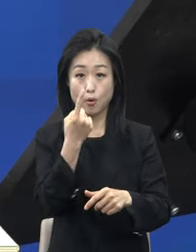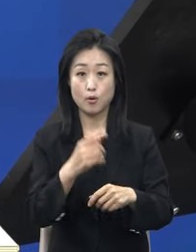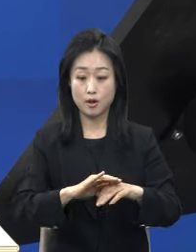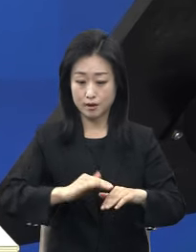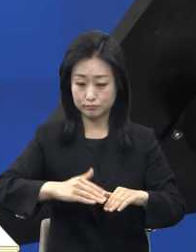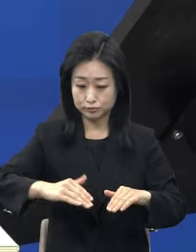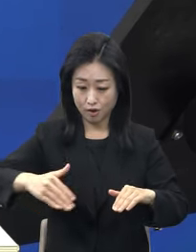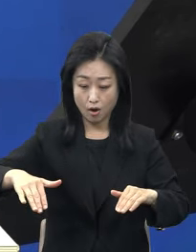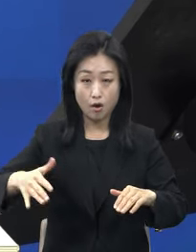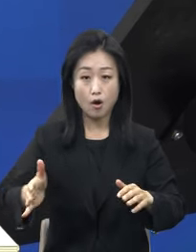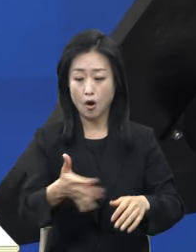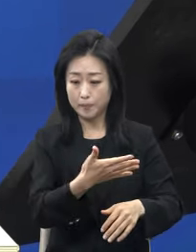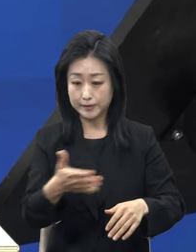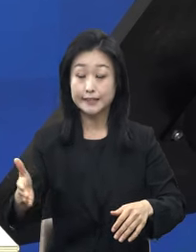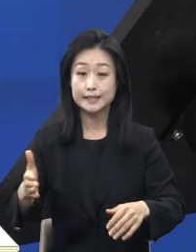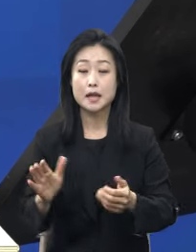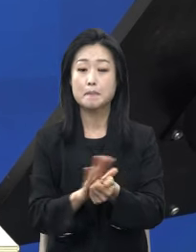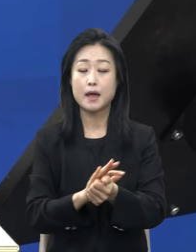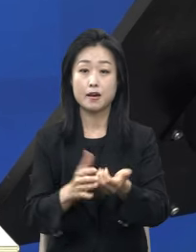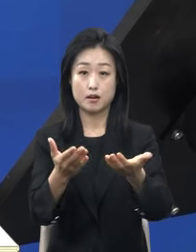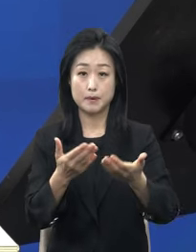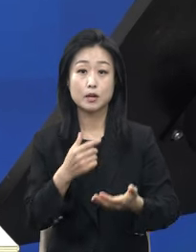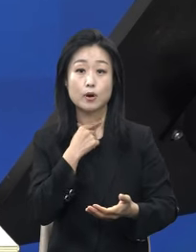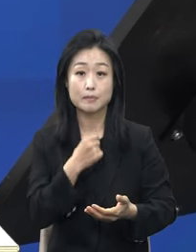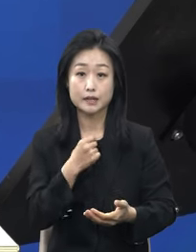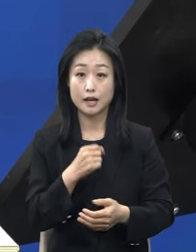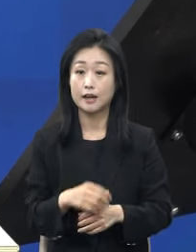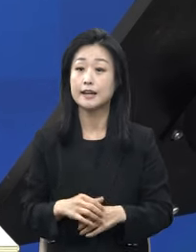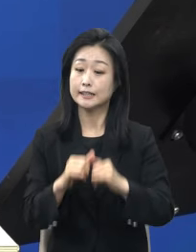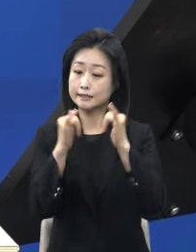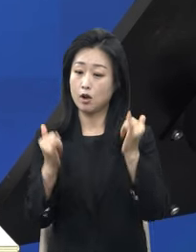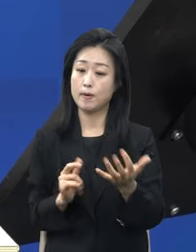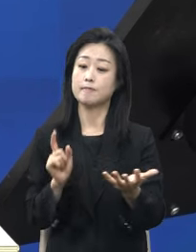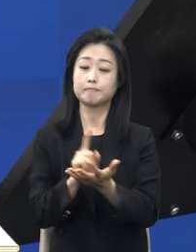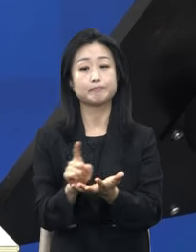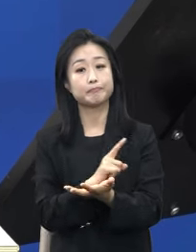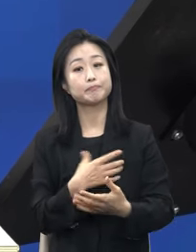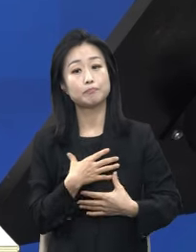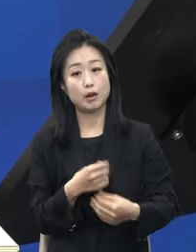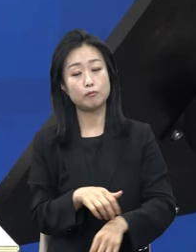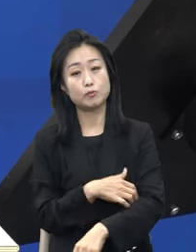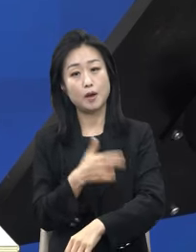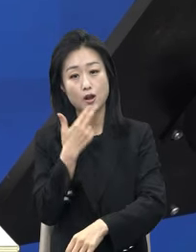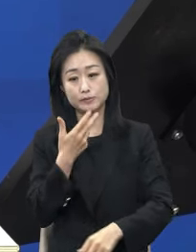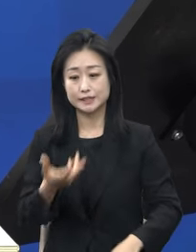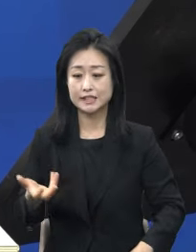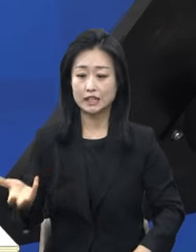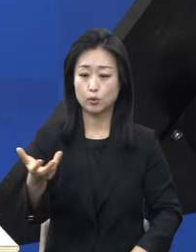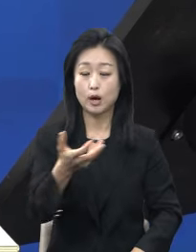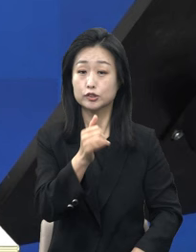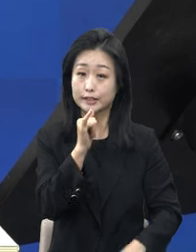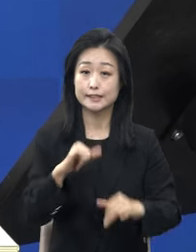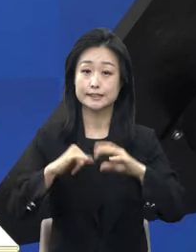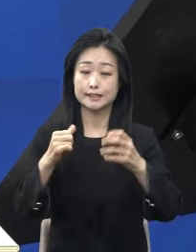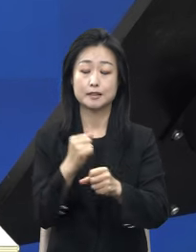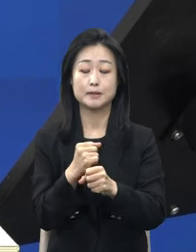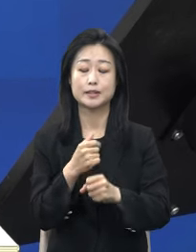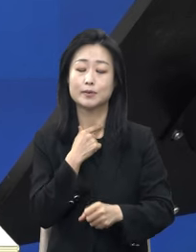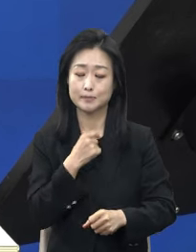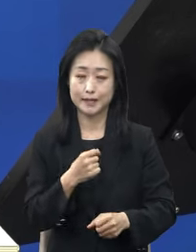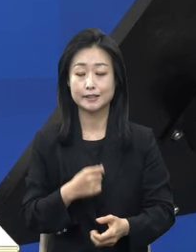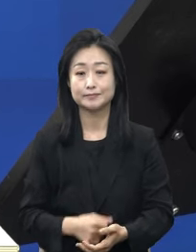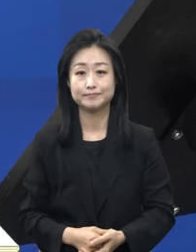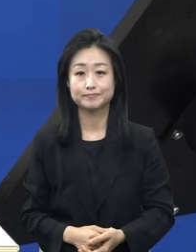만들겠습니다. 장애인이 배려받지 않아도 온전히 사회 구성원으로서 불편함 없는 세상을 만드는 것이 제 꿈이자